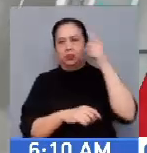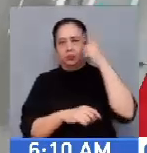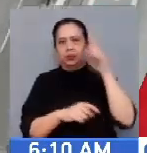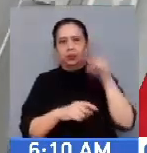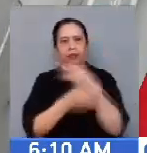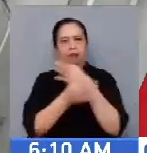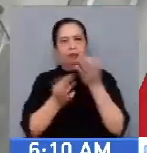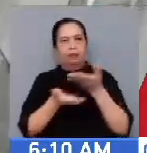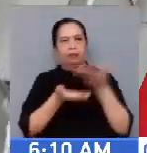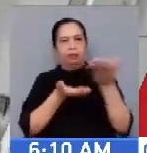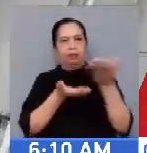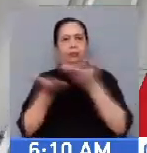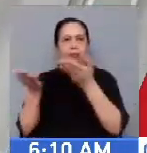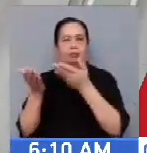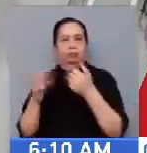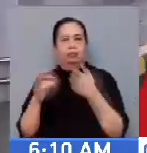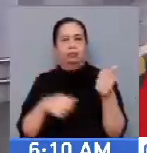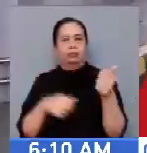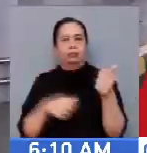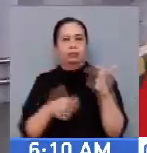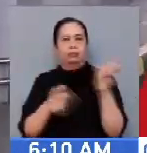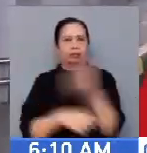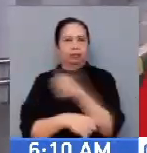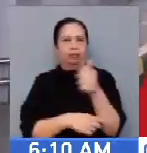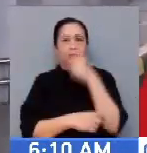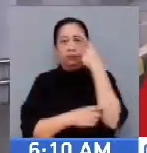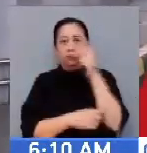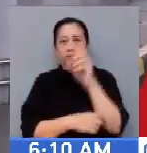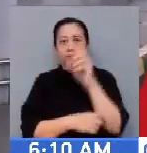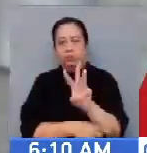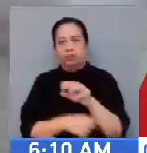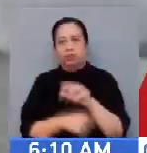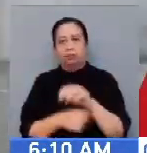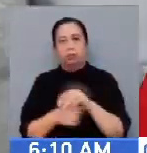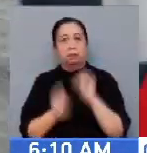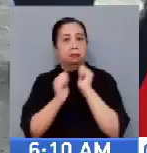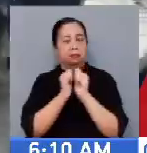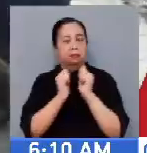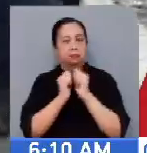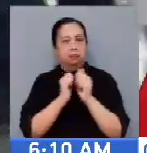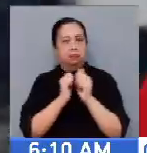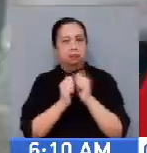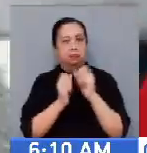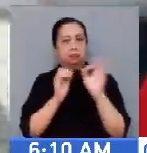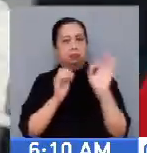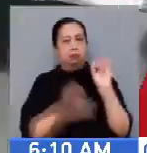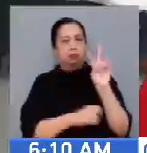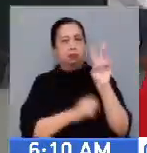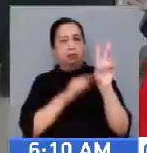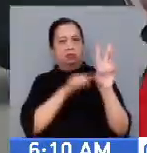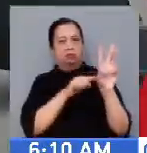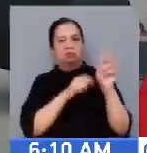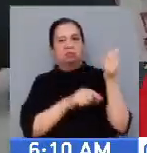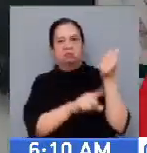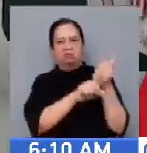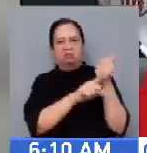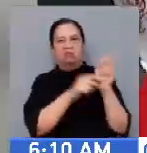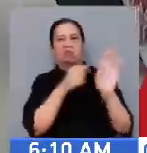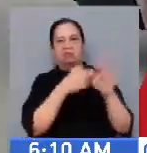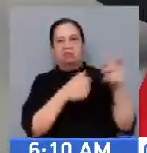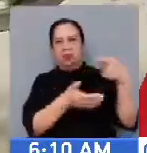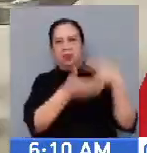domestic transport sa mga OFWs. Ibig sabihin, ang mga OFWs na ulit ang sasagot sa kanilang